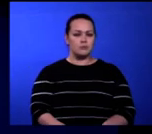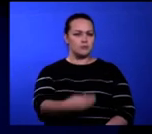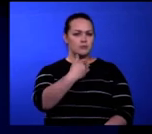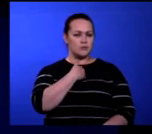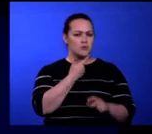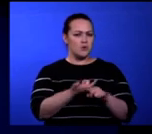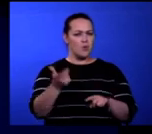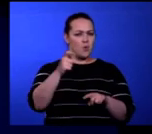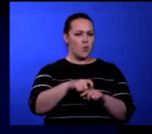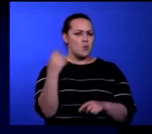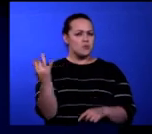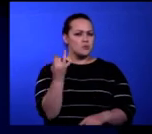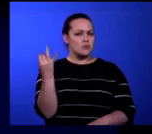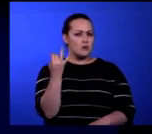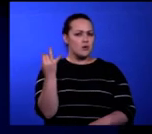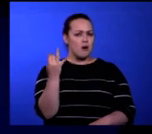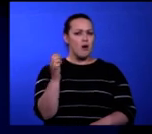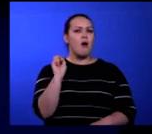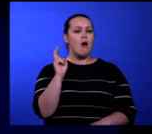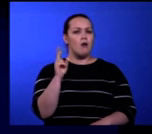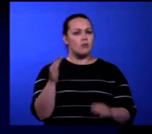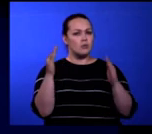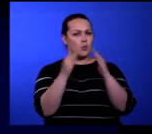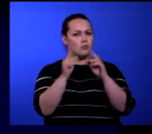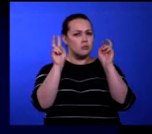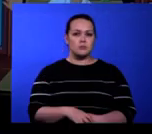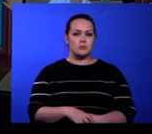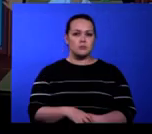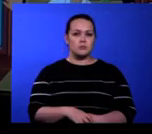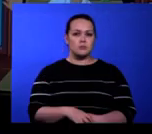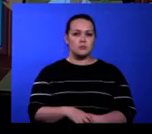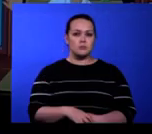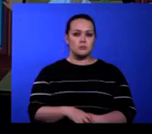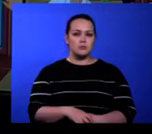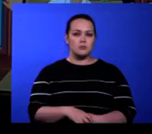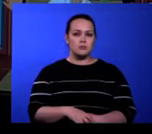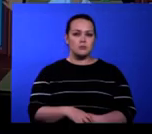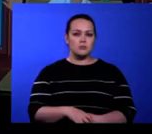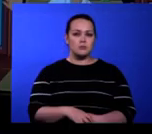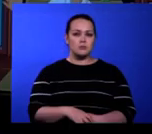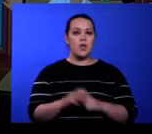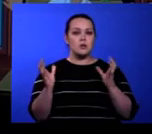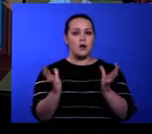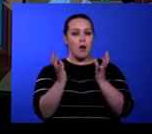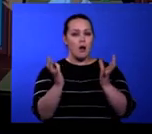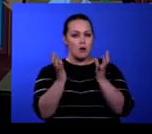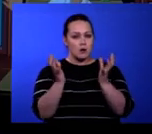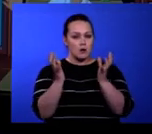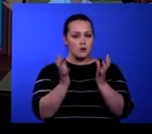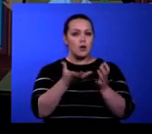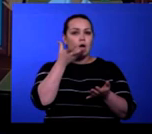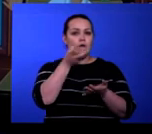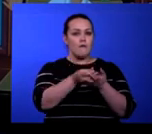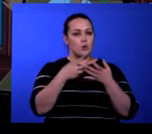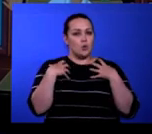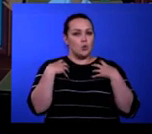как во время сидения дома вы сохраняете свое здоровье.